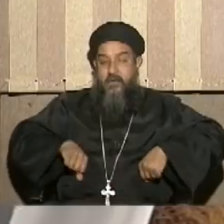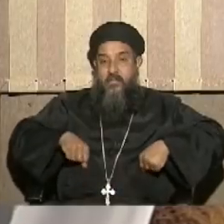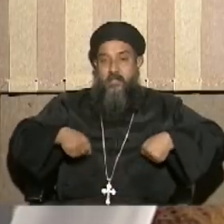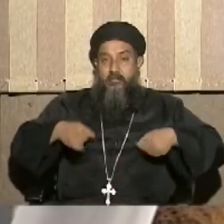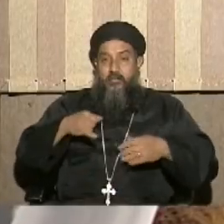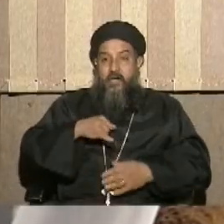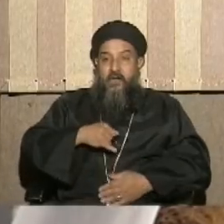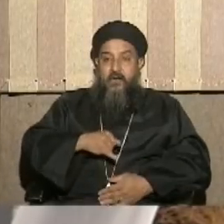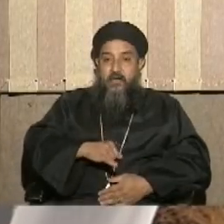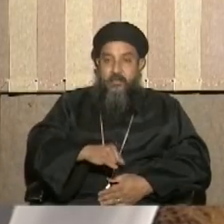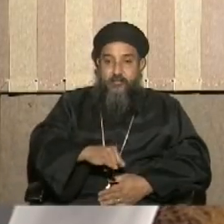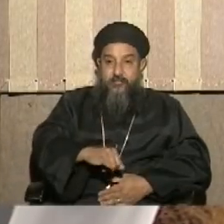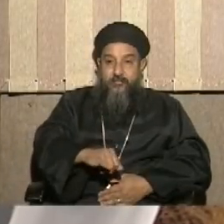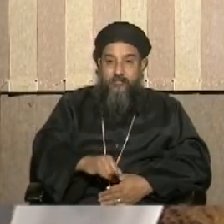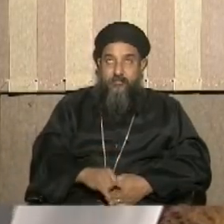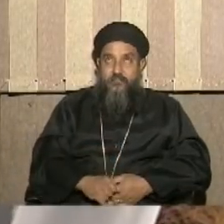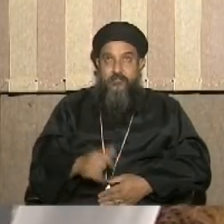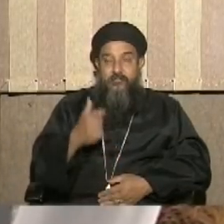حياتي.